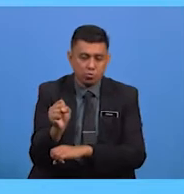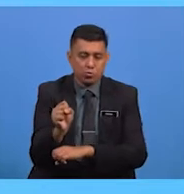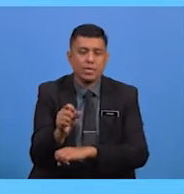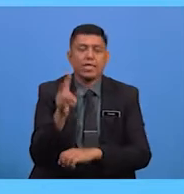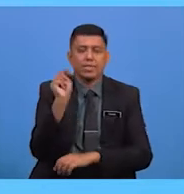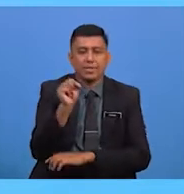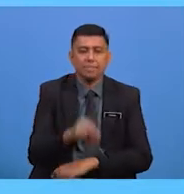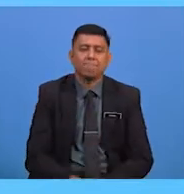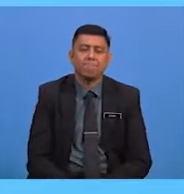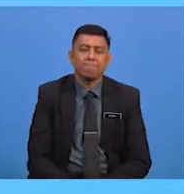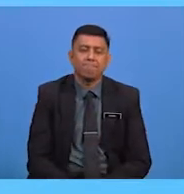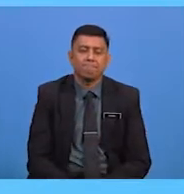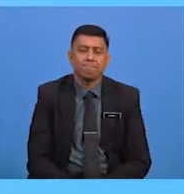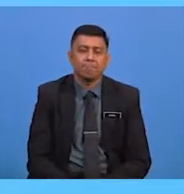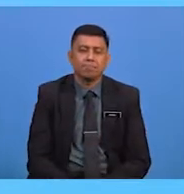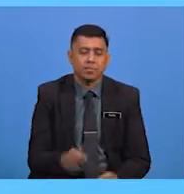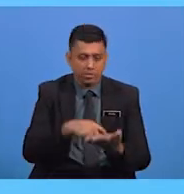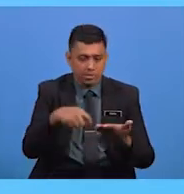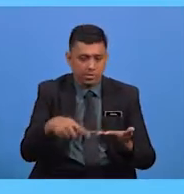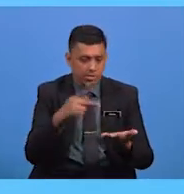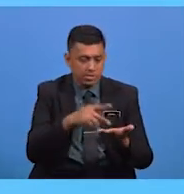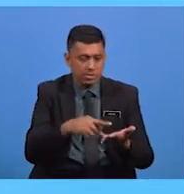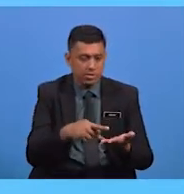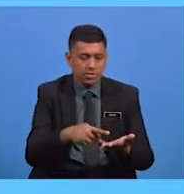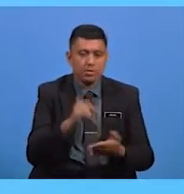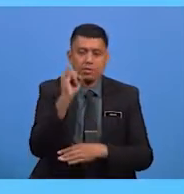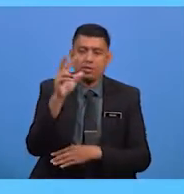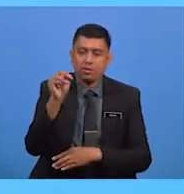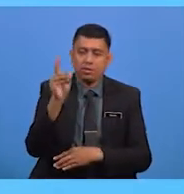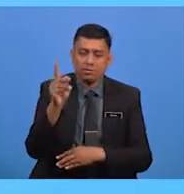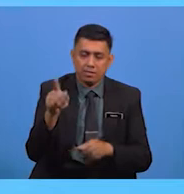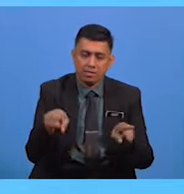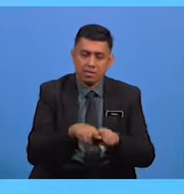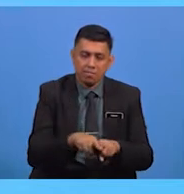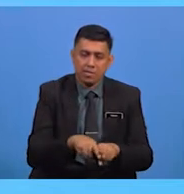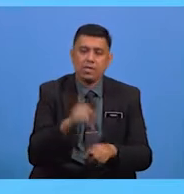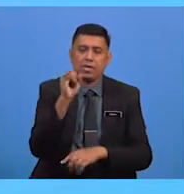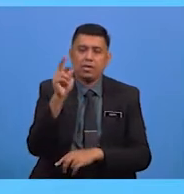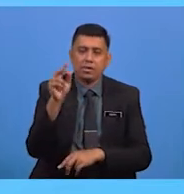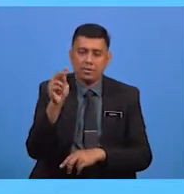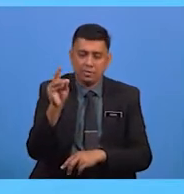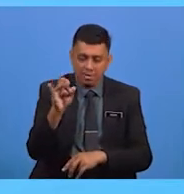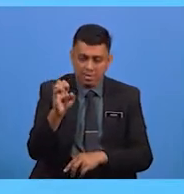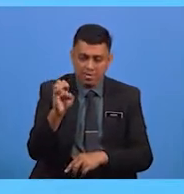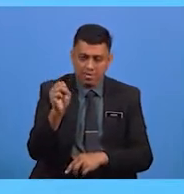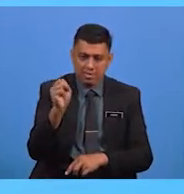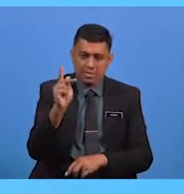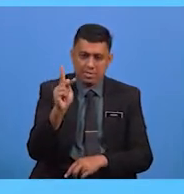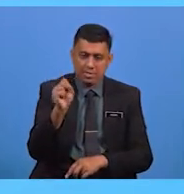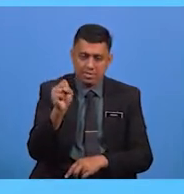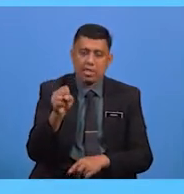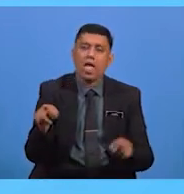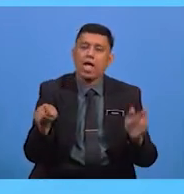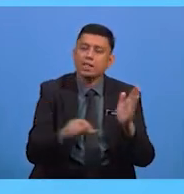nanti. Seterusnya, tuliskan kira indeks sama dengan indeks tambah 1.